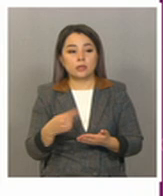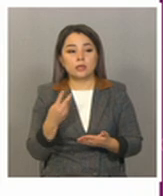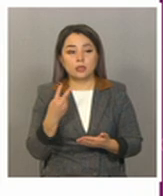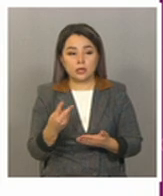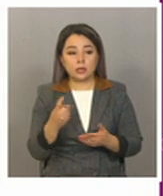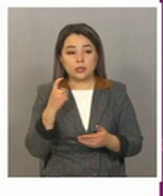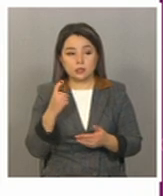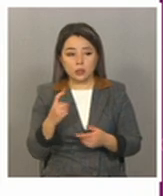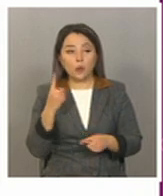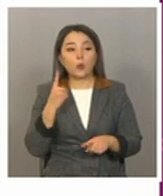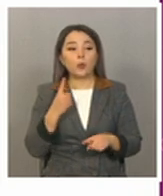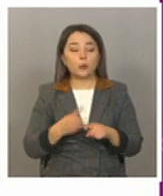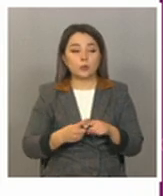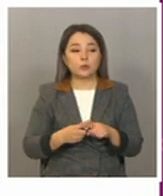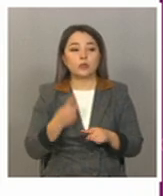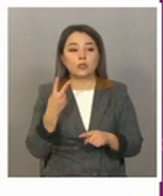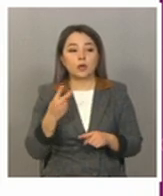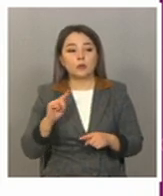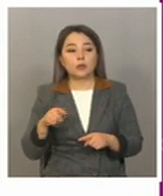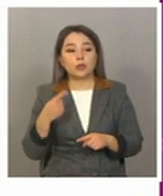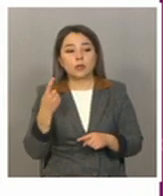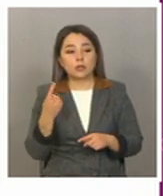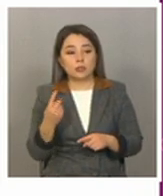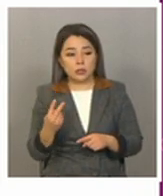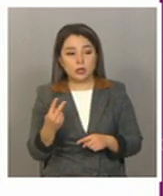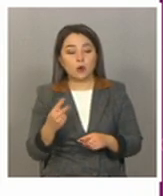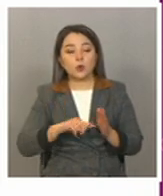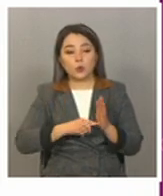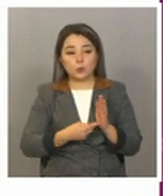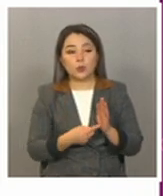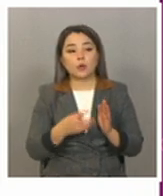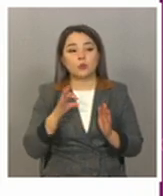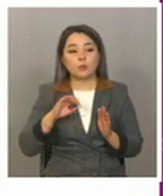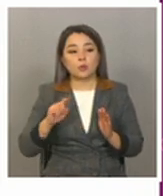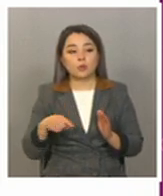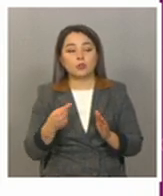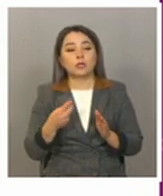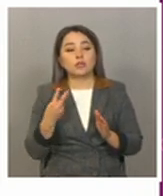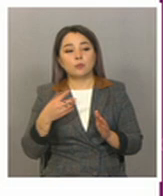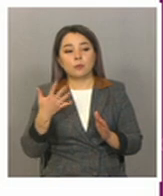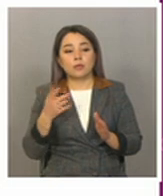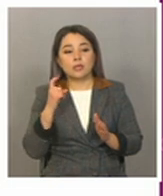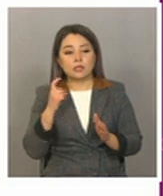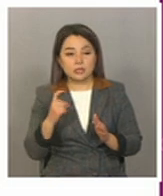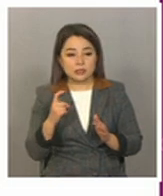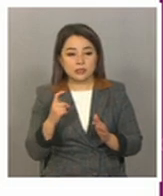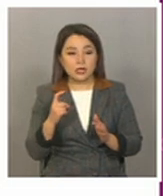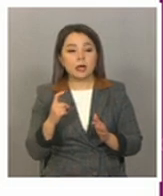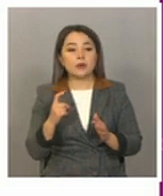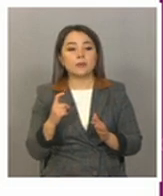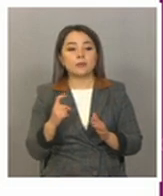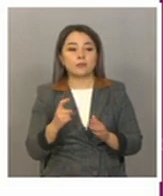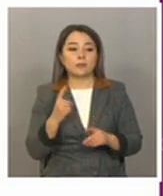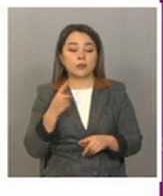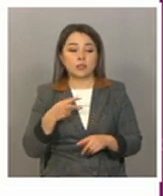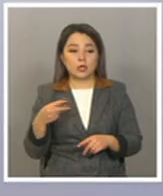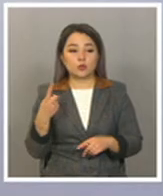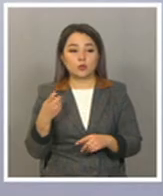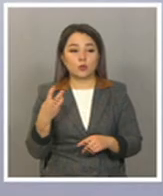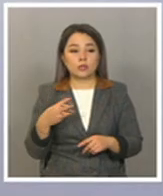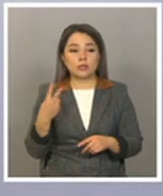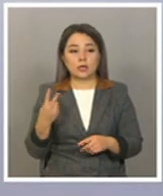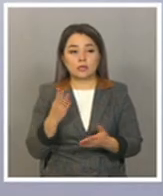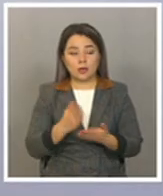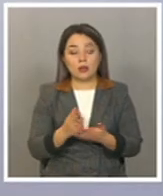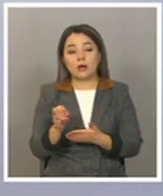2,12x қосу 2,12 көбейту 0,125x тең 132.